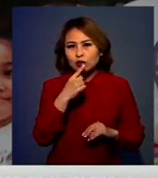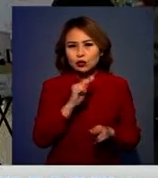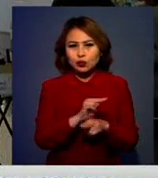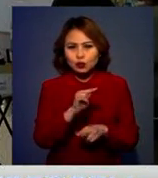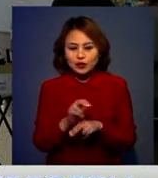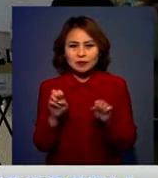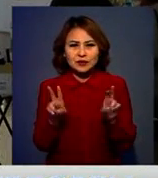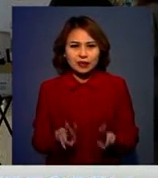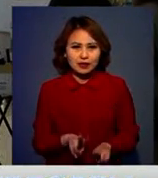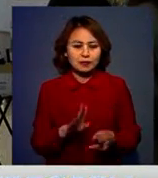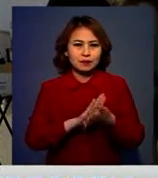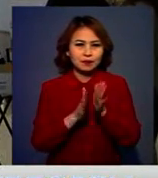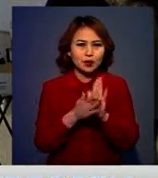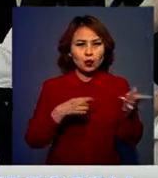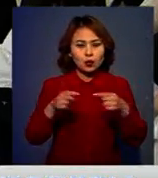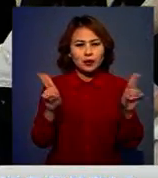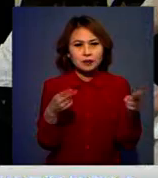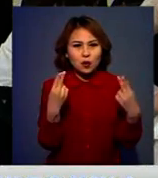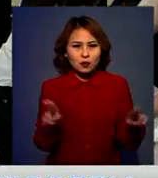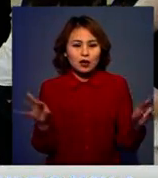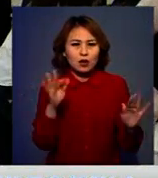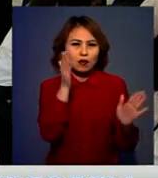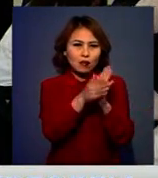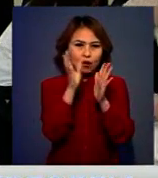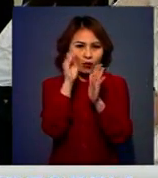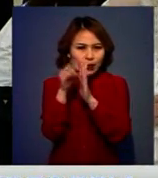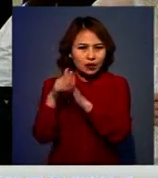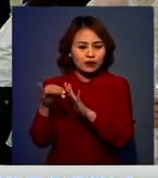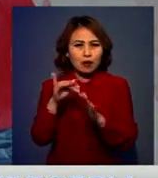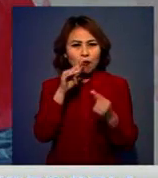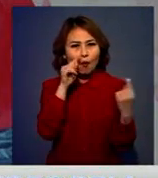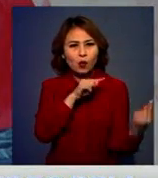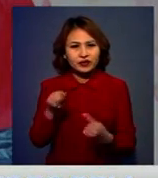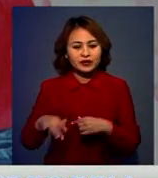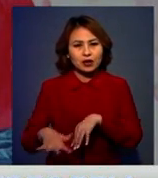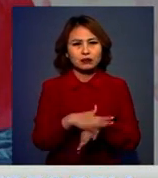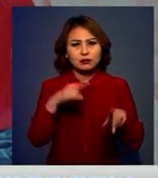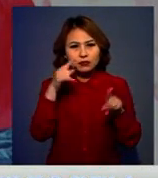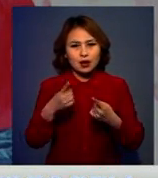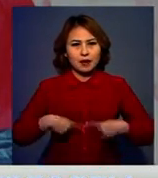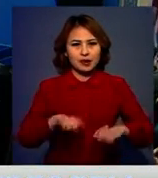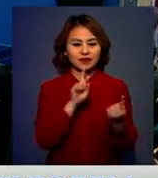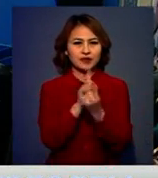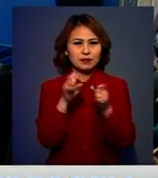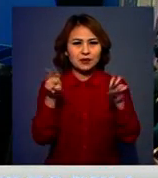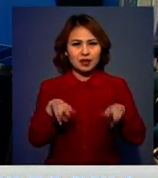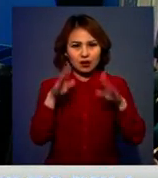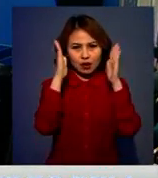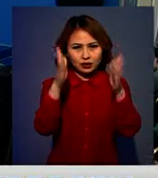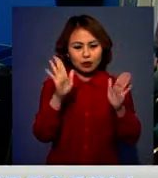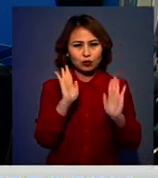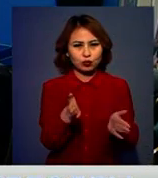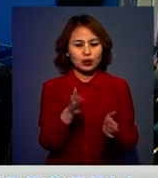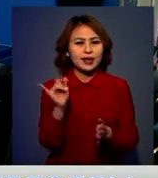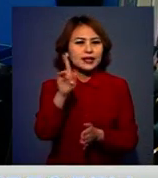тілін үйретуге арналған мәміле пікірталас клубы сыбайлас жемқорлықтың алдын алатын халықтық бақылау қоғамдық қабылдау ашылады. Сондай-ақ ел